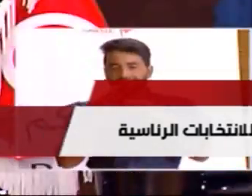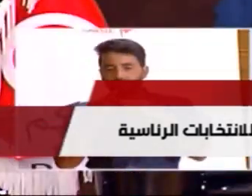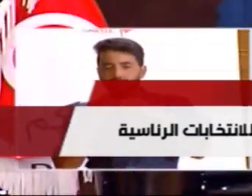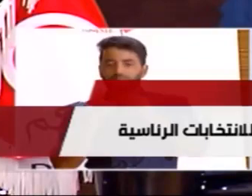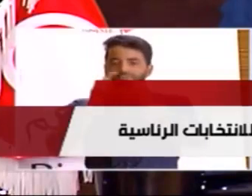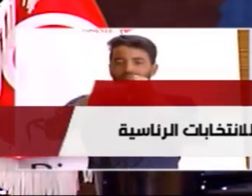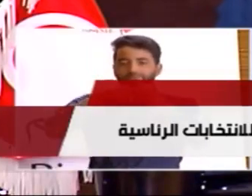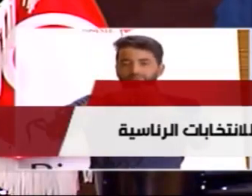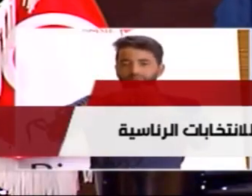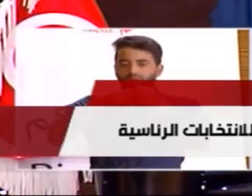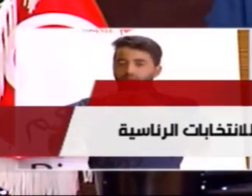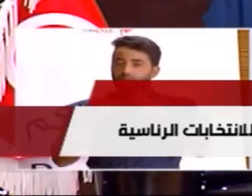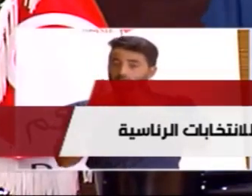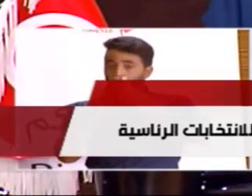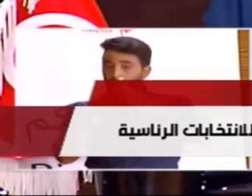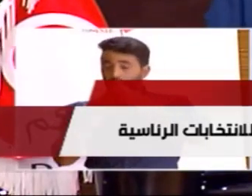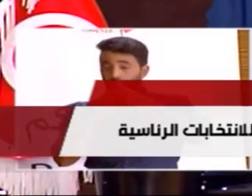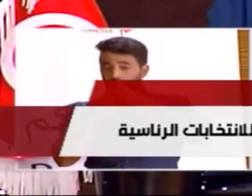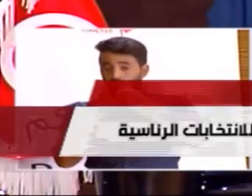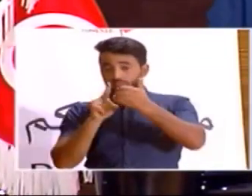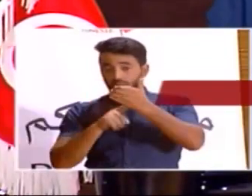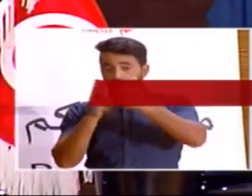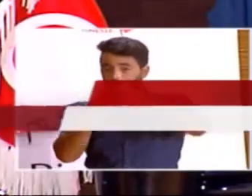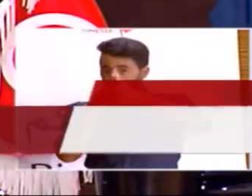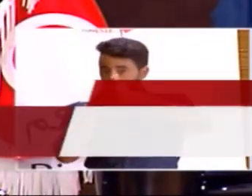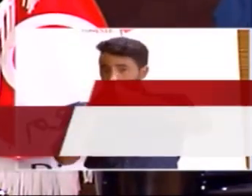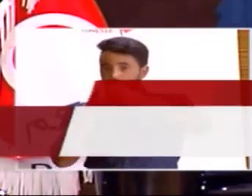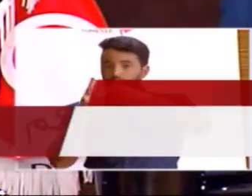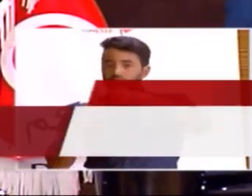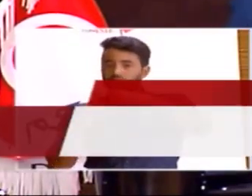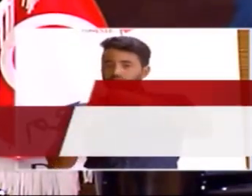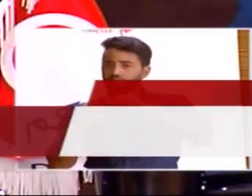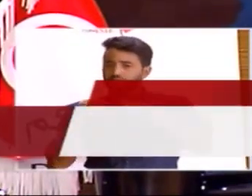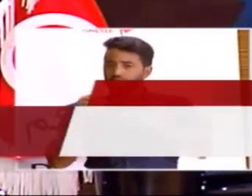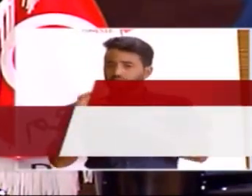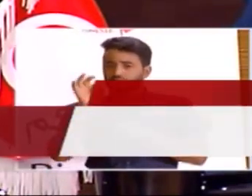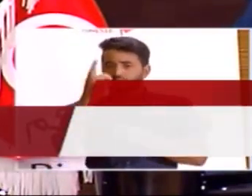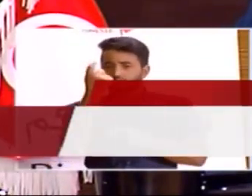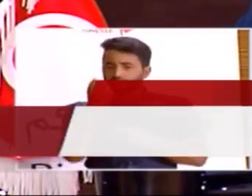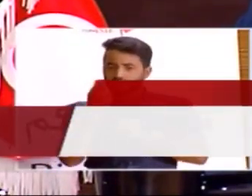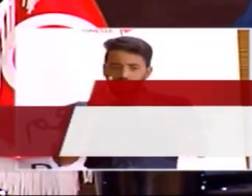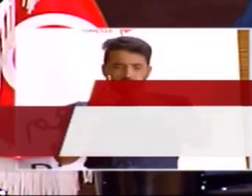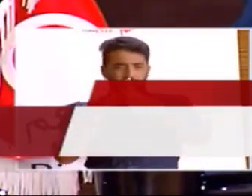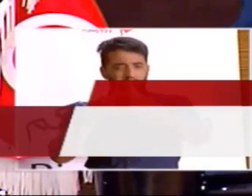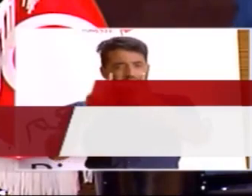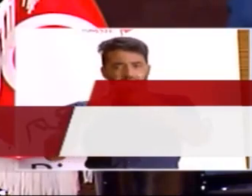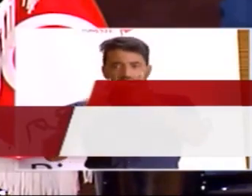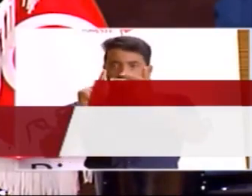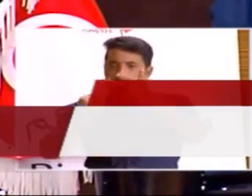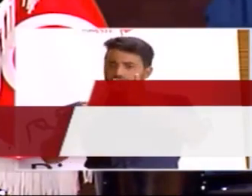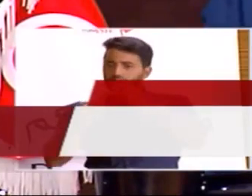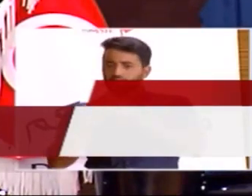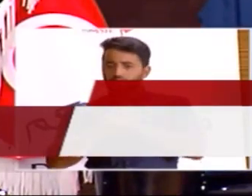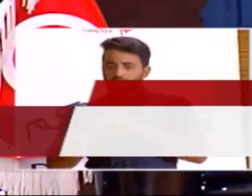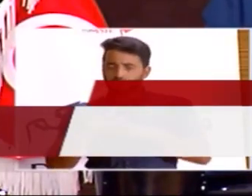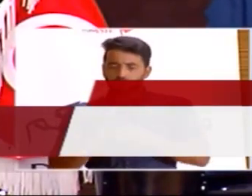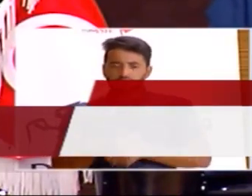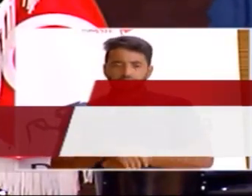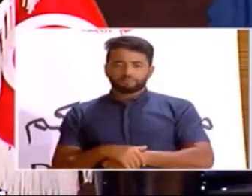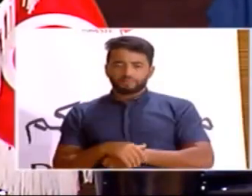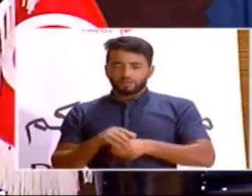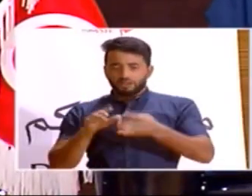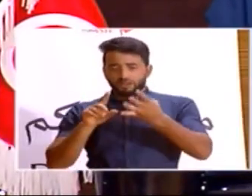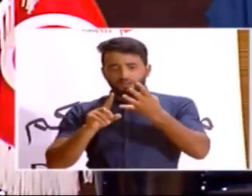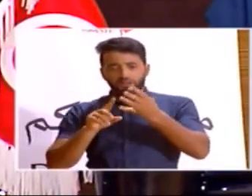الامتياز الوحيد وفي اختيار اليوم الاول والثاني او الثالث بالنسبه للبقيه